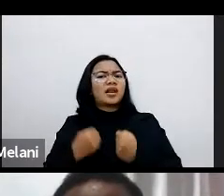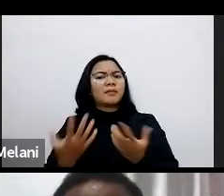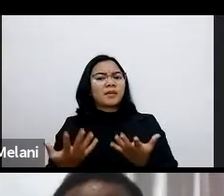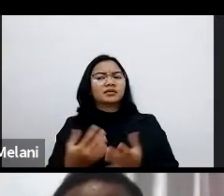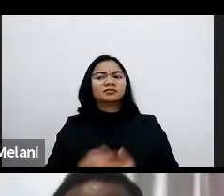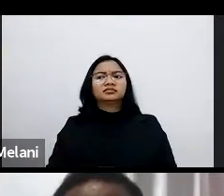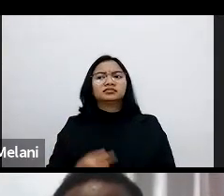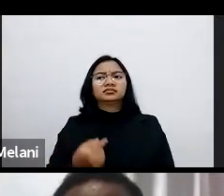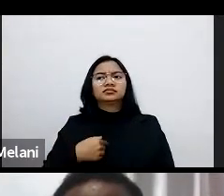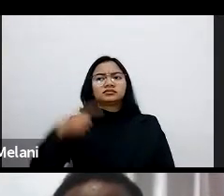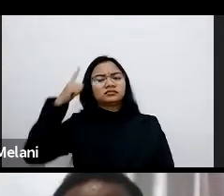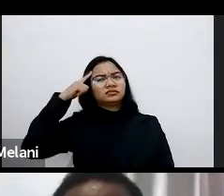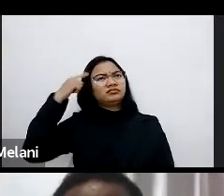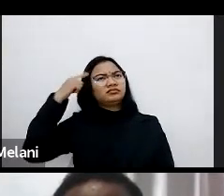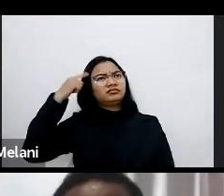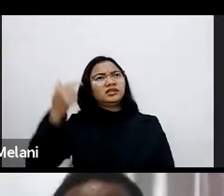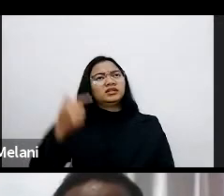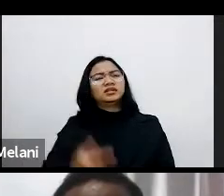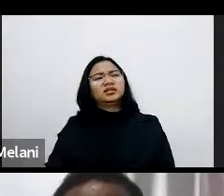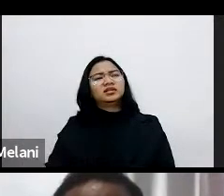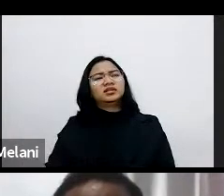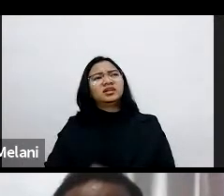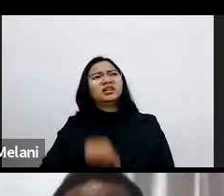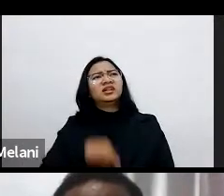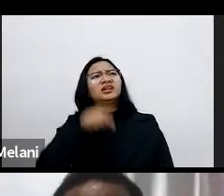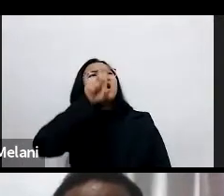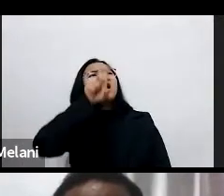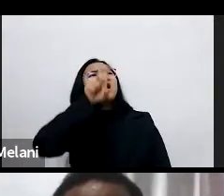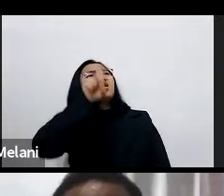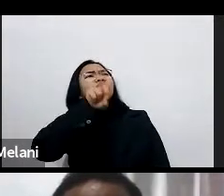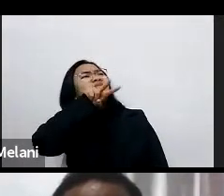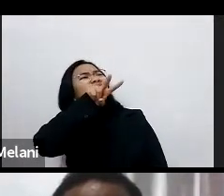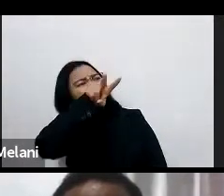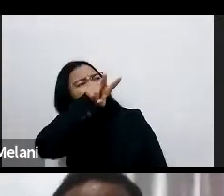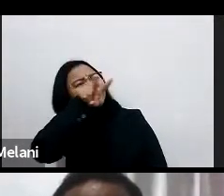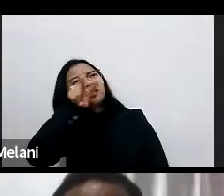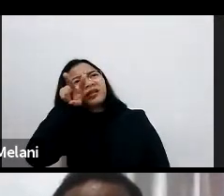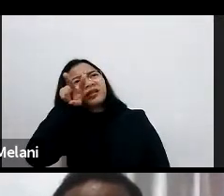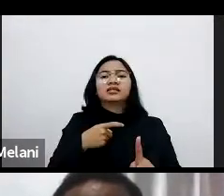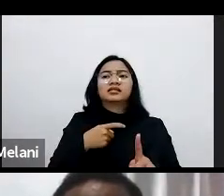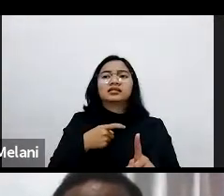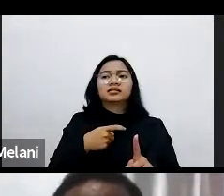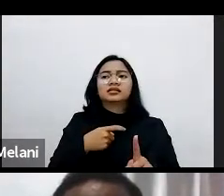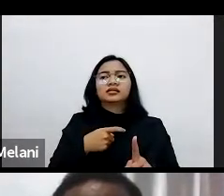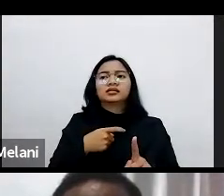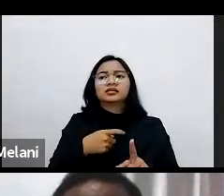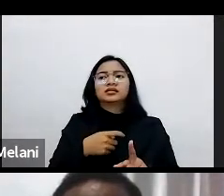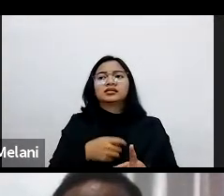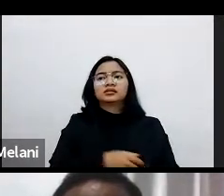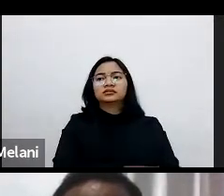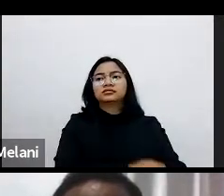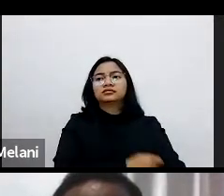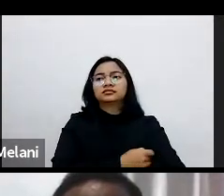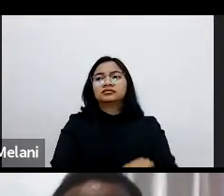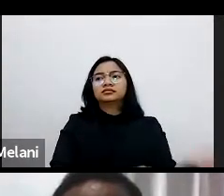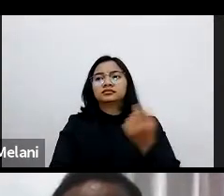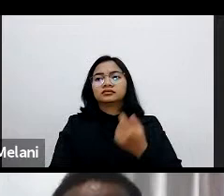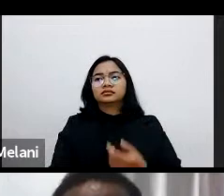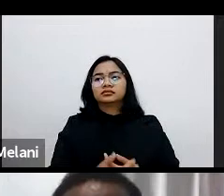ini lagi-lagi harus dilihat dari kacamata. Sorry, ini saya terdengar lagging ya?